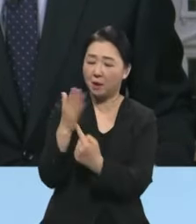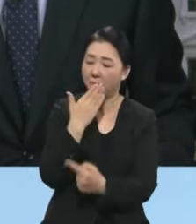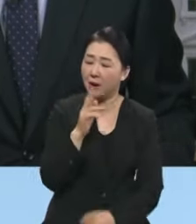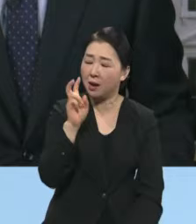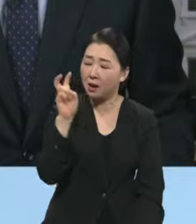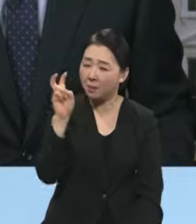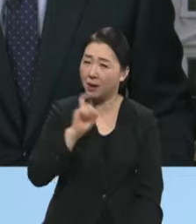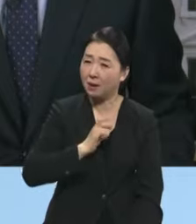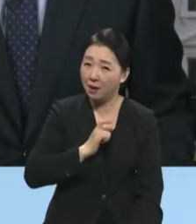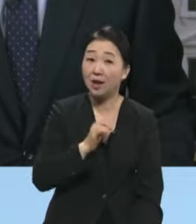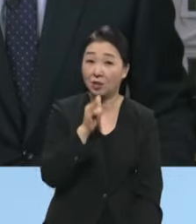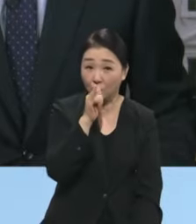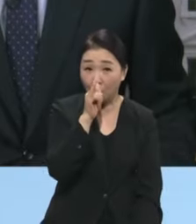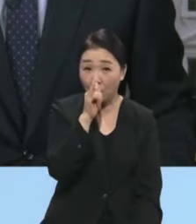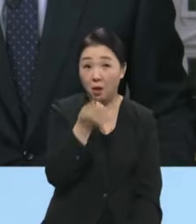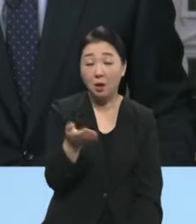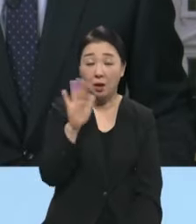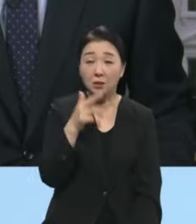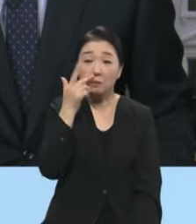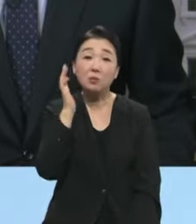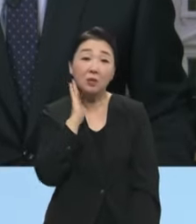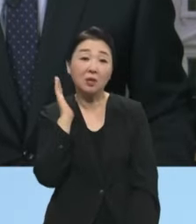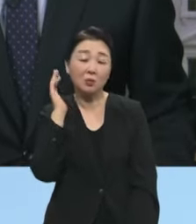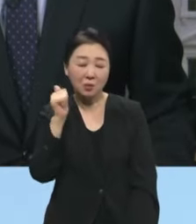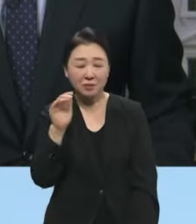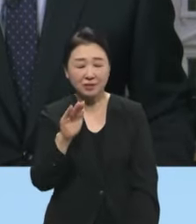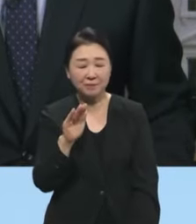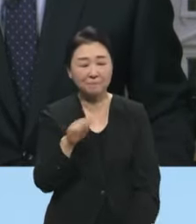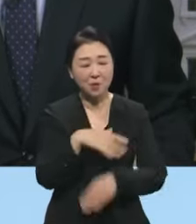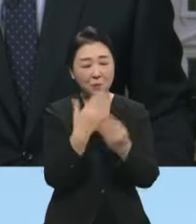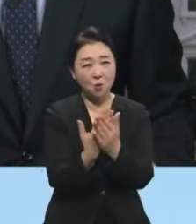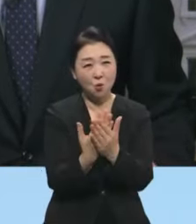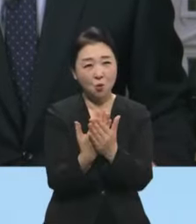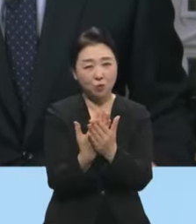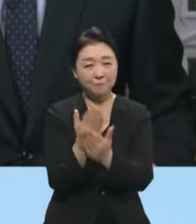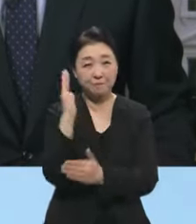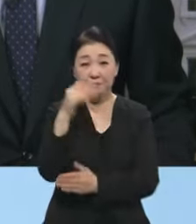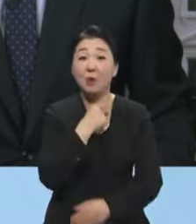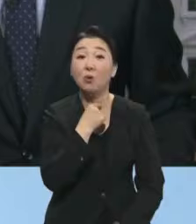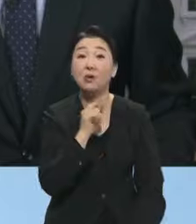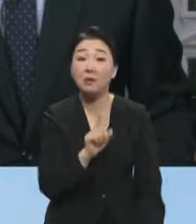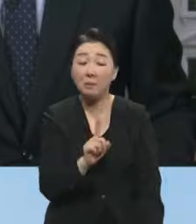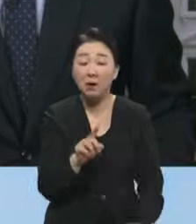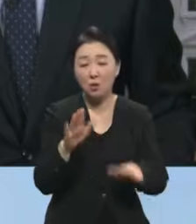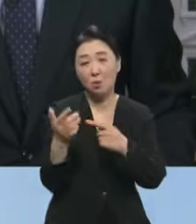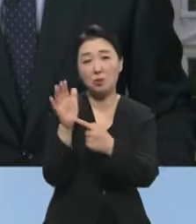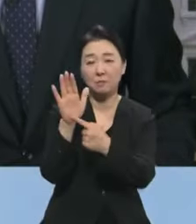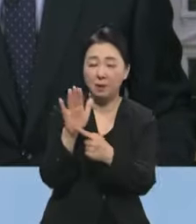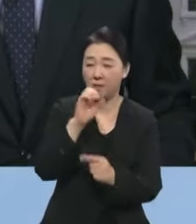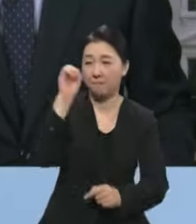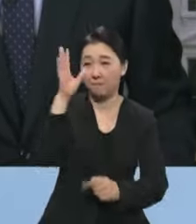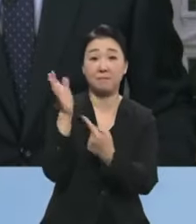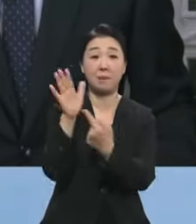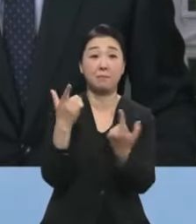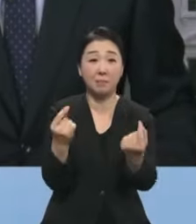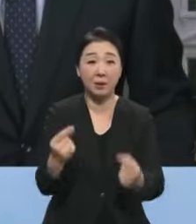이야기가 흘러나오긴 했지만 바이든 대통령은 여전히 완주를 고집하는 걸로 알려졌고요. 그래서 오늘 발표는 다소